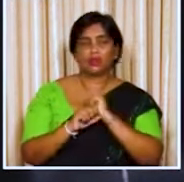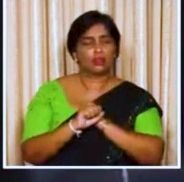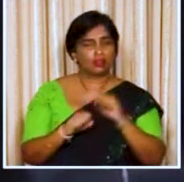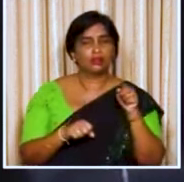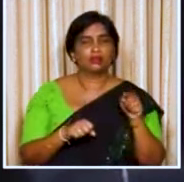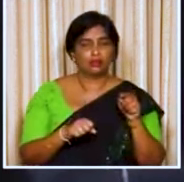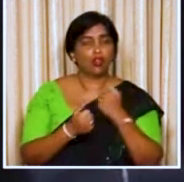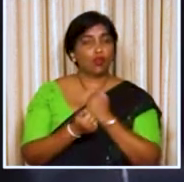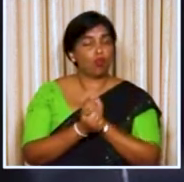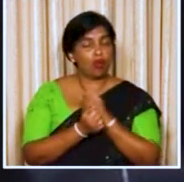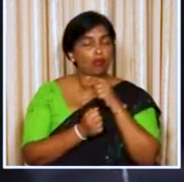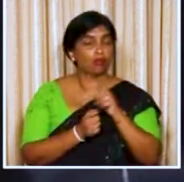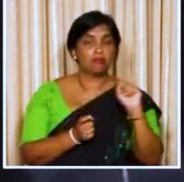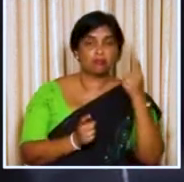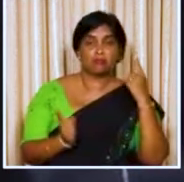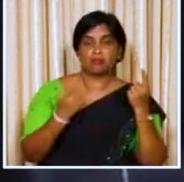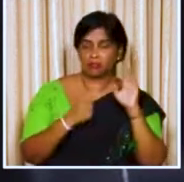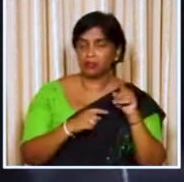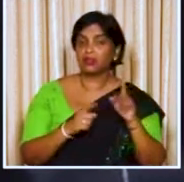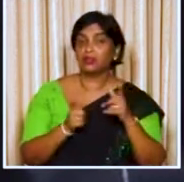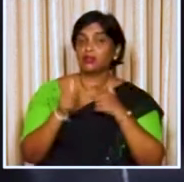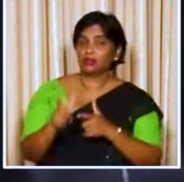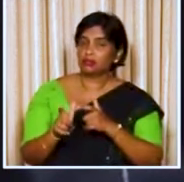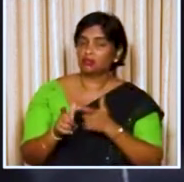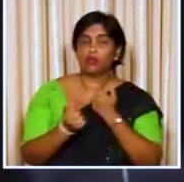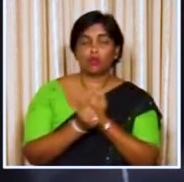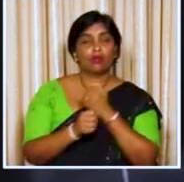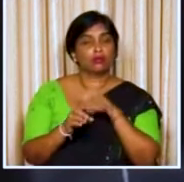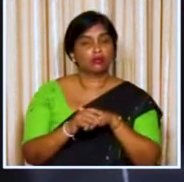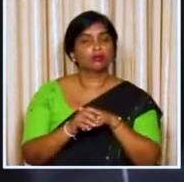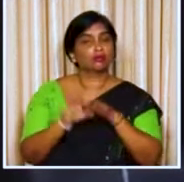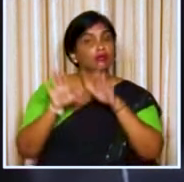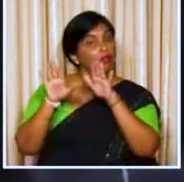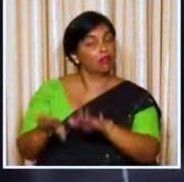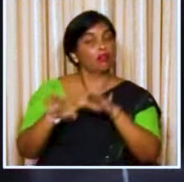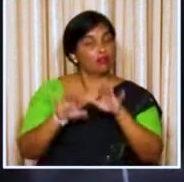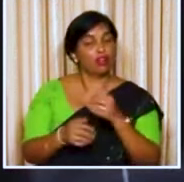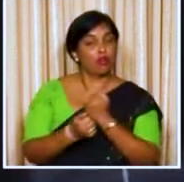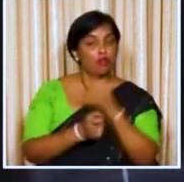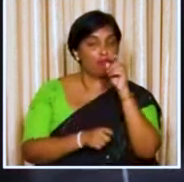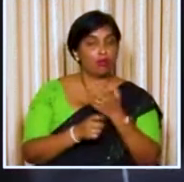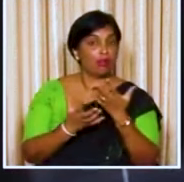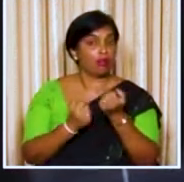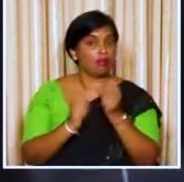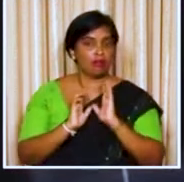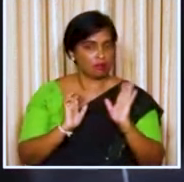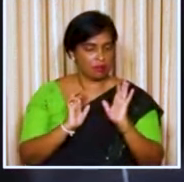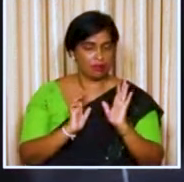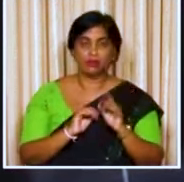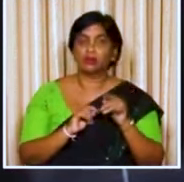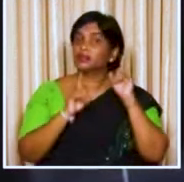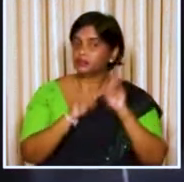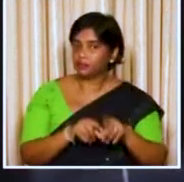සිටියේ පොලිසිවලට නියෝග දීලා තිබුණා අවි ආයුද පොලිසියේ තියෙන බැරක්ක තියන්න පොලිස් නිලධාරීන්ගේ අතට ගන්න එපා කියලා.